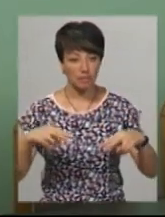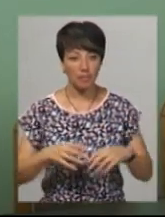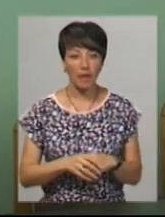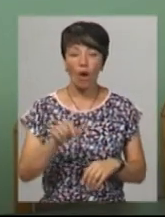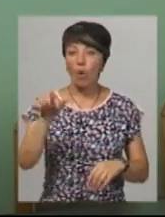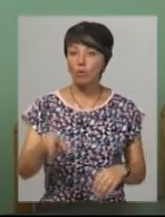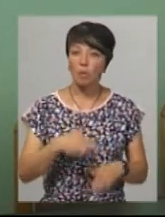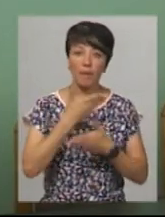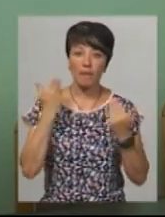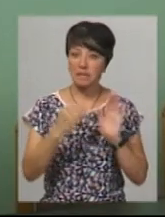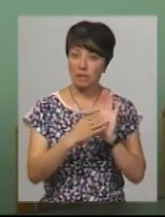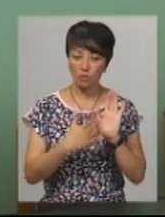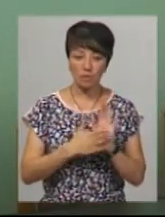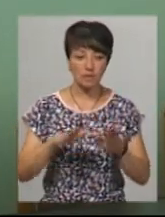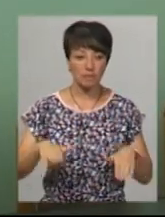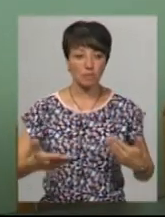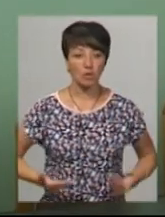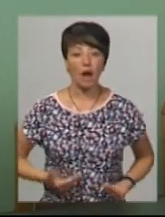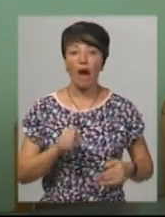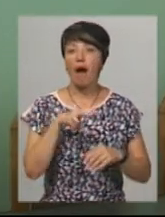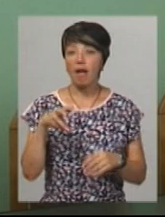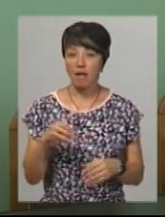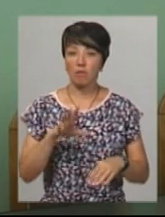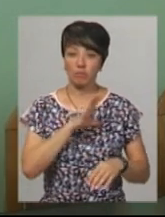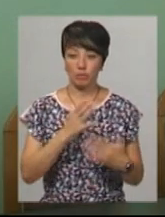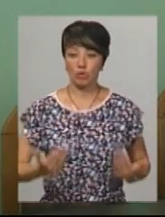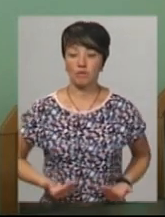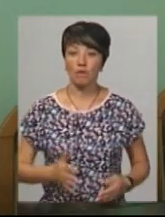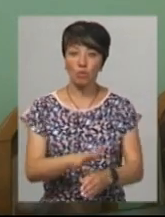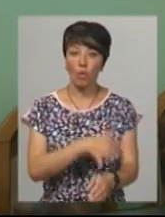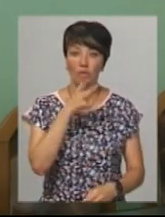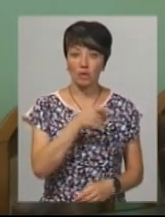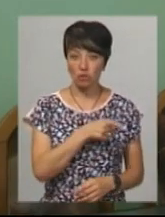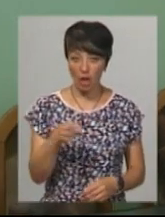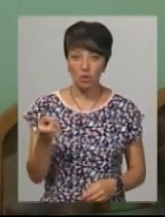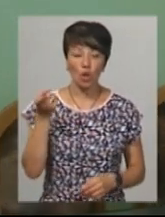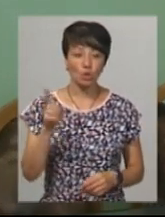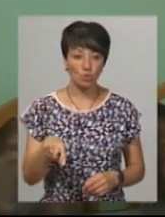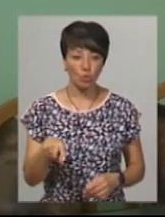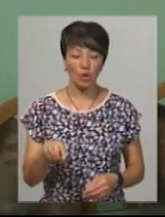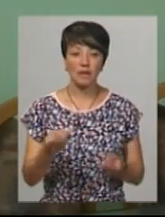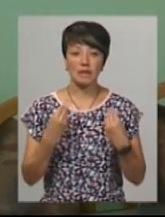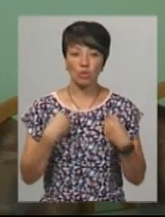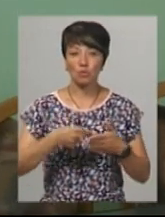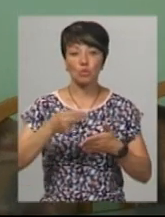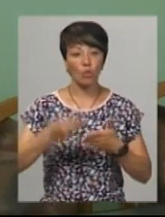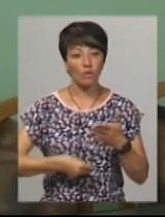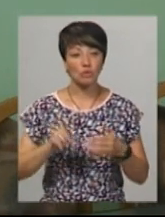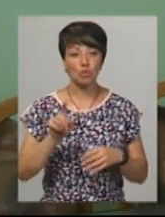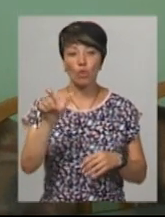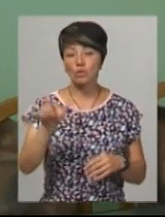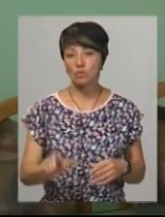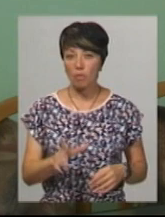не зареєстрована за місцем проживання, але проживала там значний час, то нам видають довідки про те, що